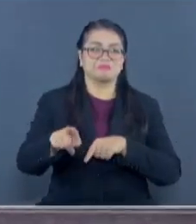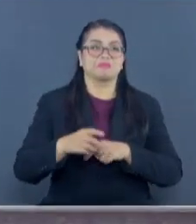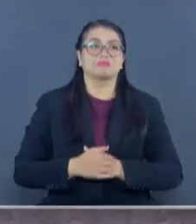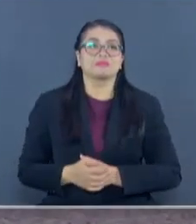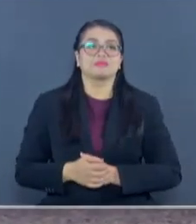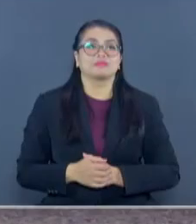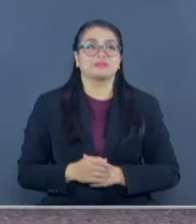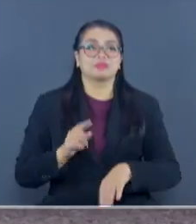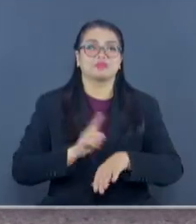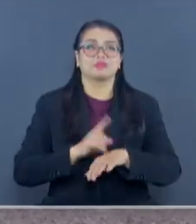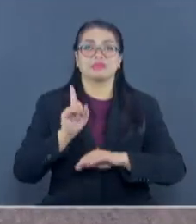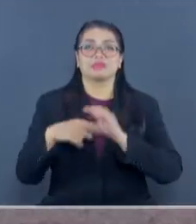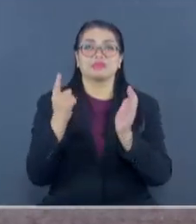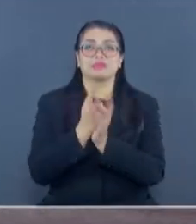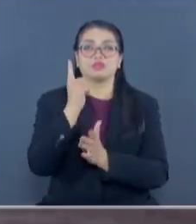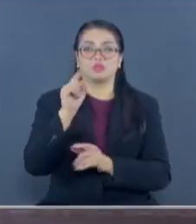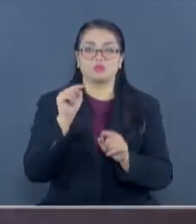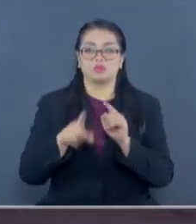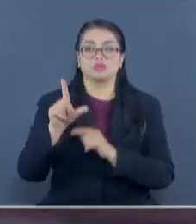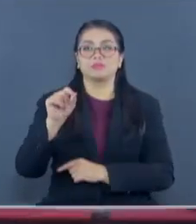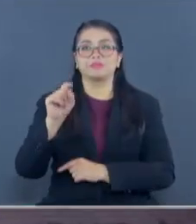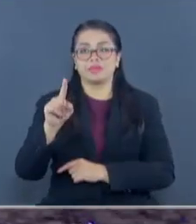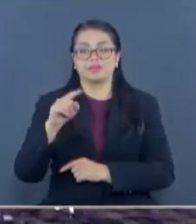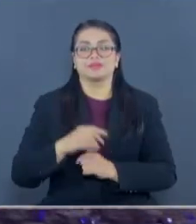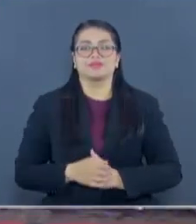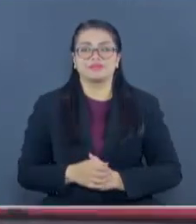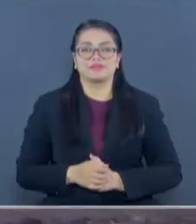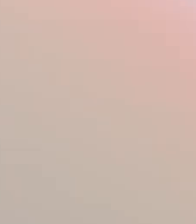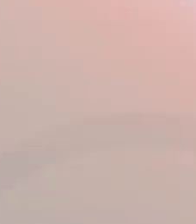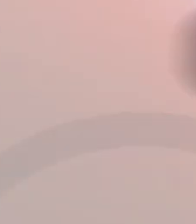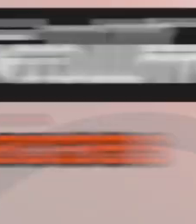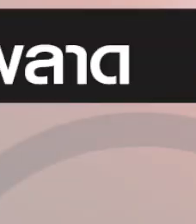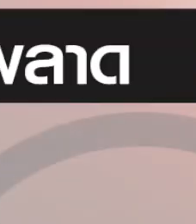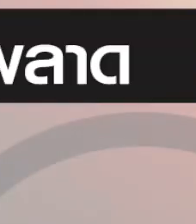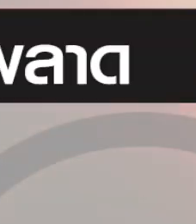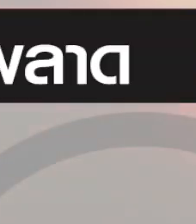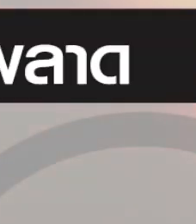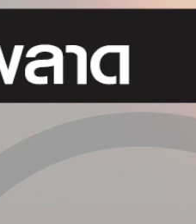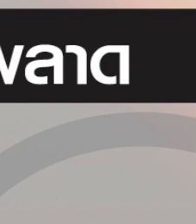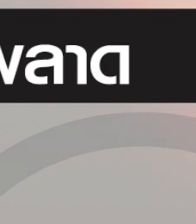เข้าเส้นชัยด้วยเวลา1ชั่วโมง21นาที30วินาทีค่ะ ครับผม